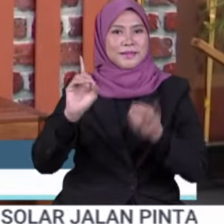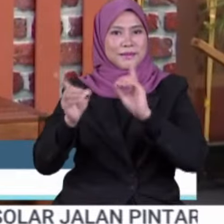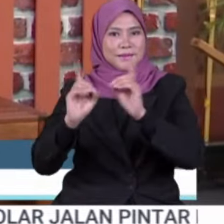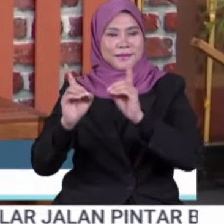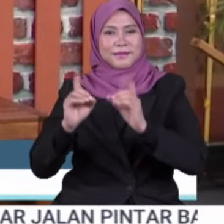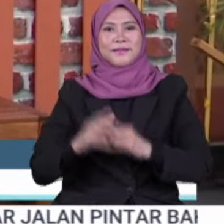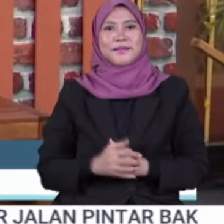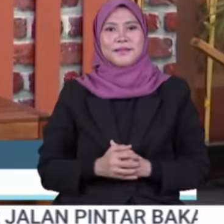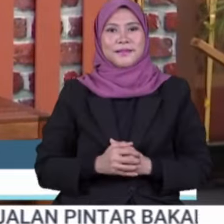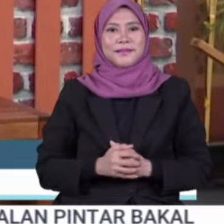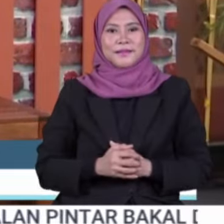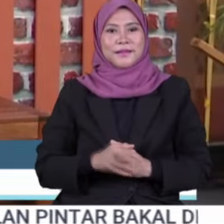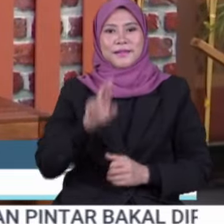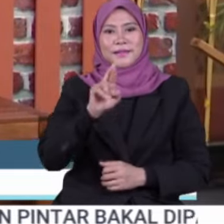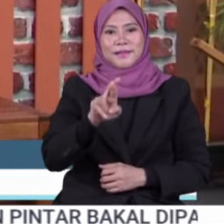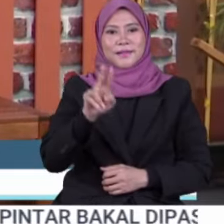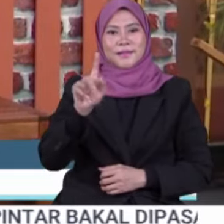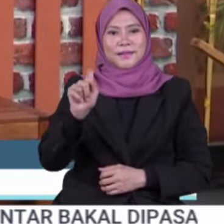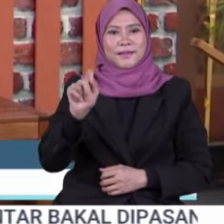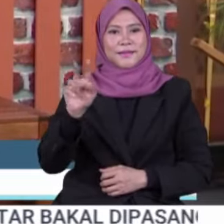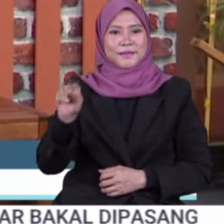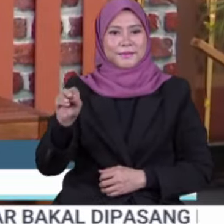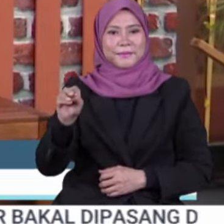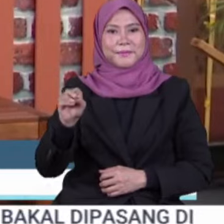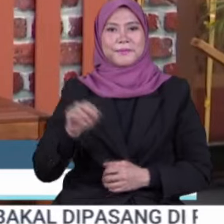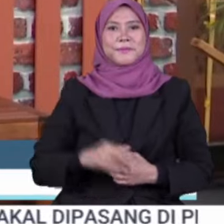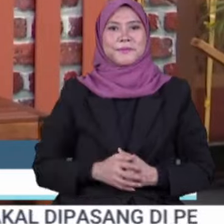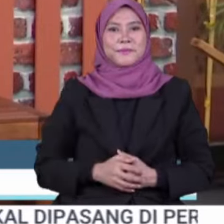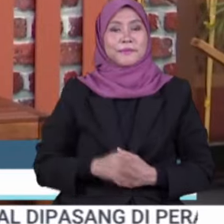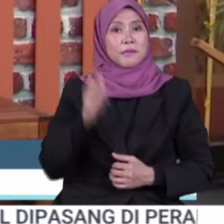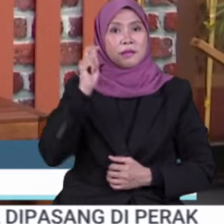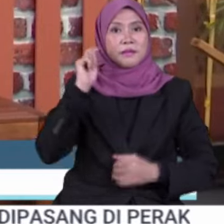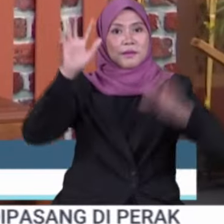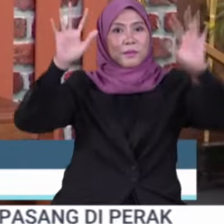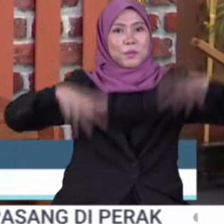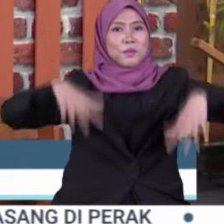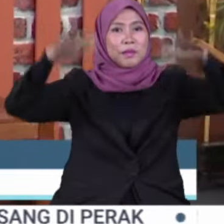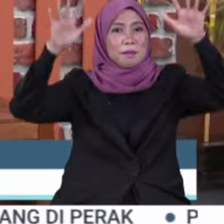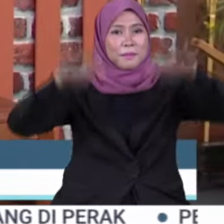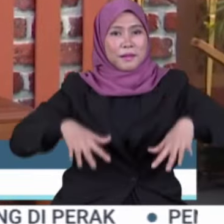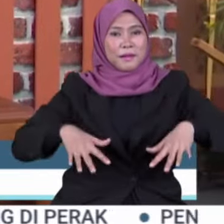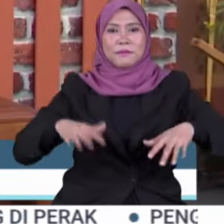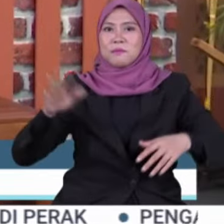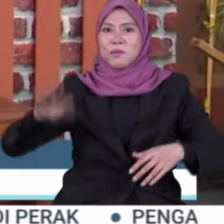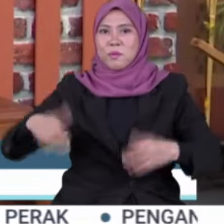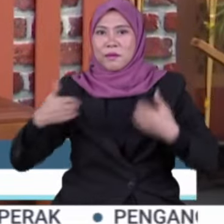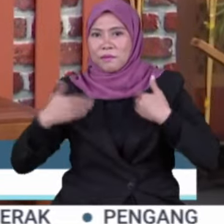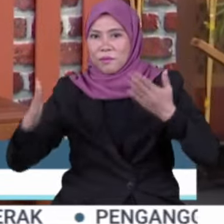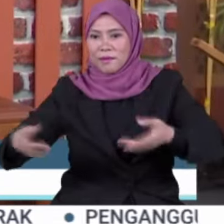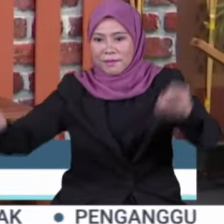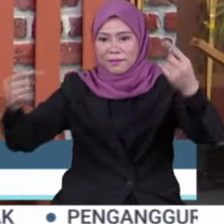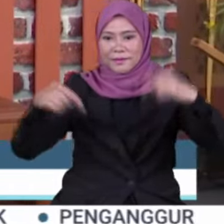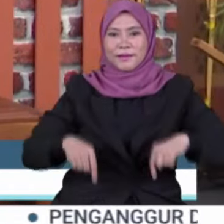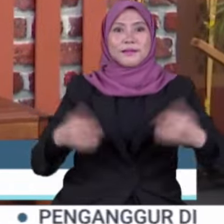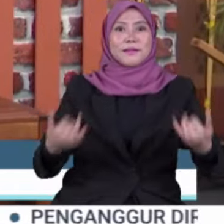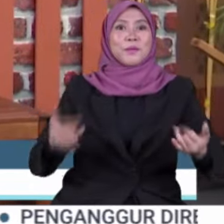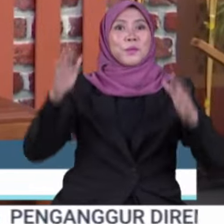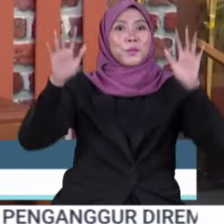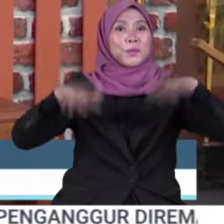KKD di RTM Angkasa Puri. Tadi hujan lebat jadi ramai yang belum hadir lagi. Sekarang hujan dah